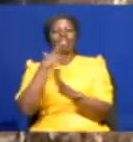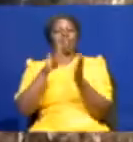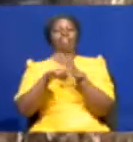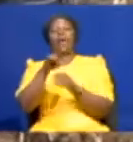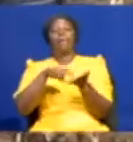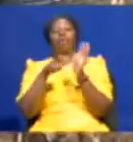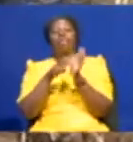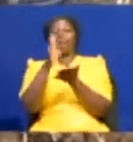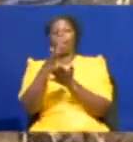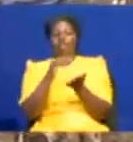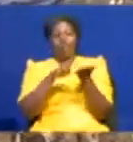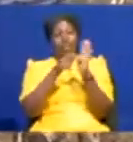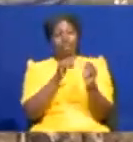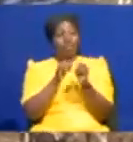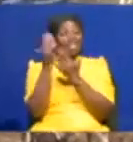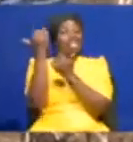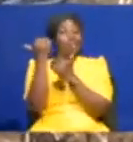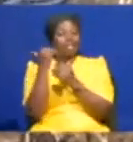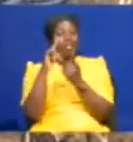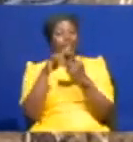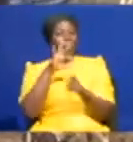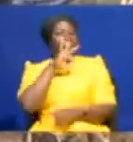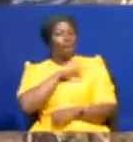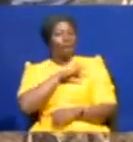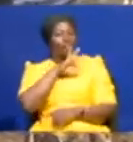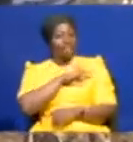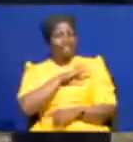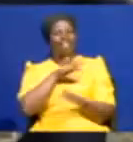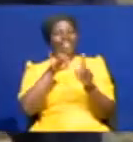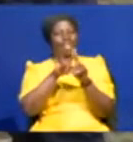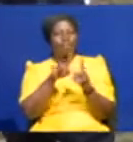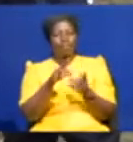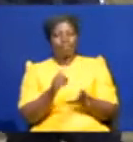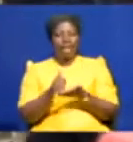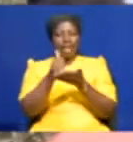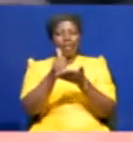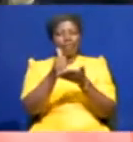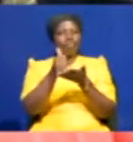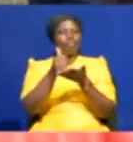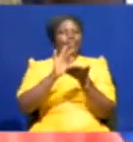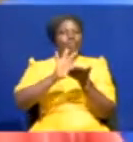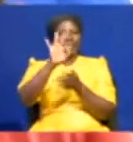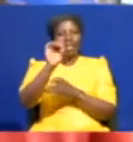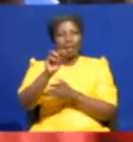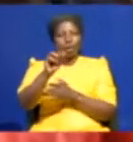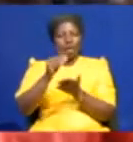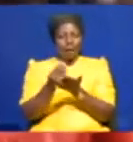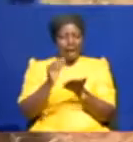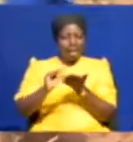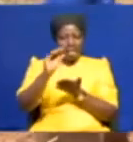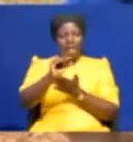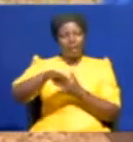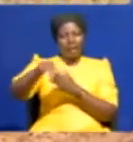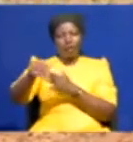mwa miradi inayotarajiwa kunufaika ama kunufaisha na kufaidika na shilingi milioni 30 zilizotengwa na serikali ya kaunti ya